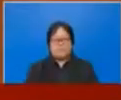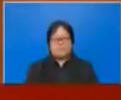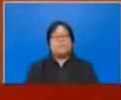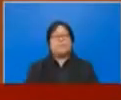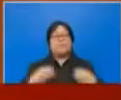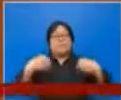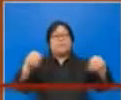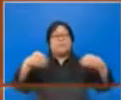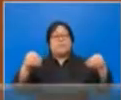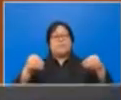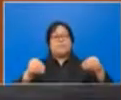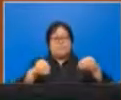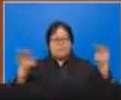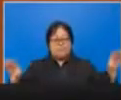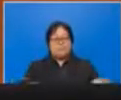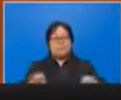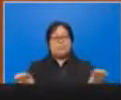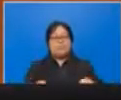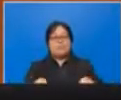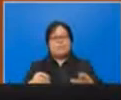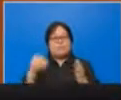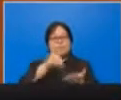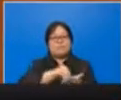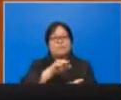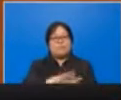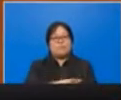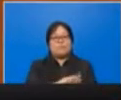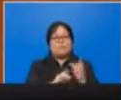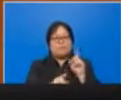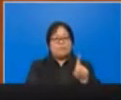Jualan sektor pembuatan mencatat